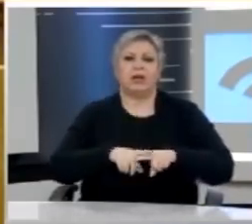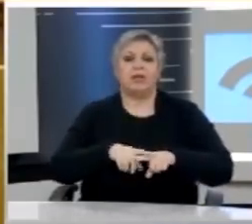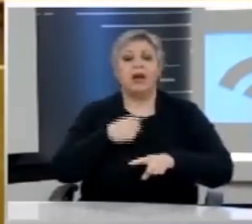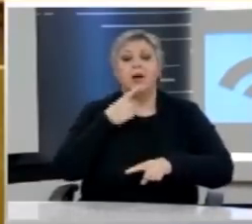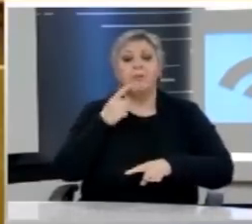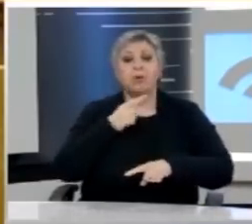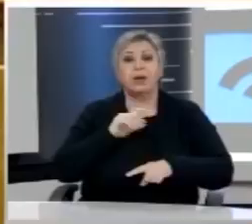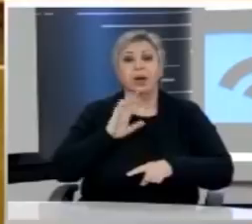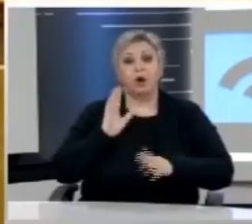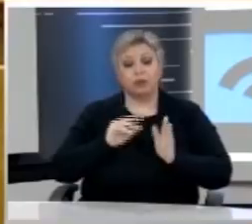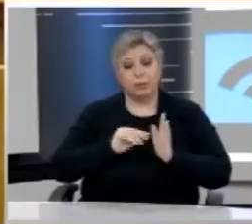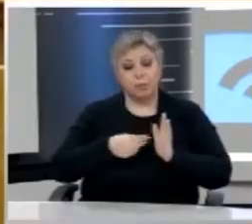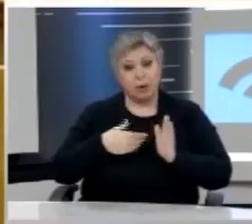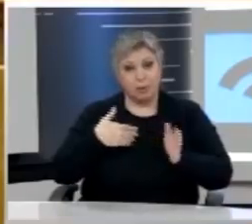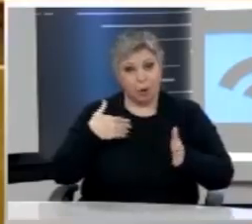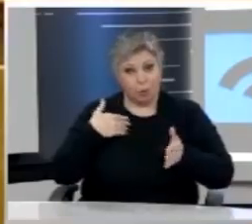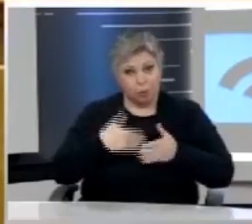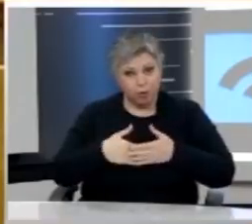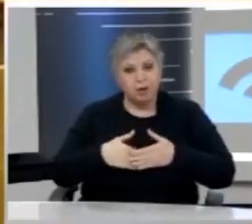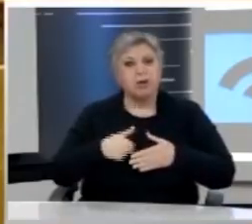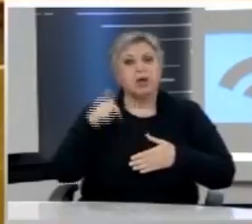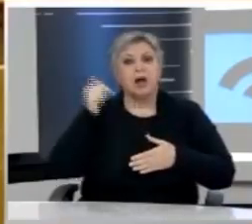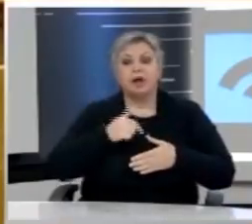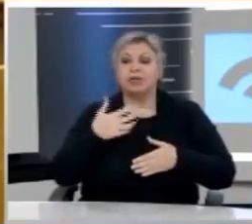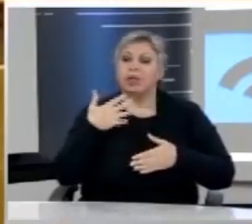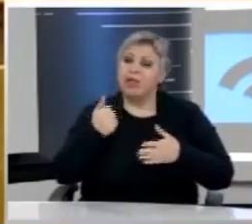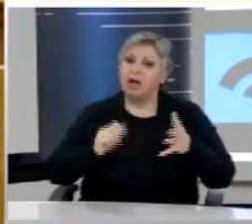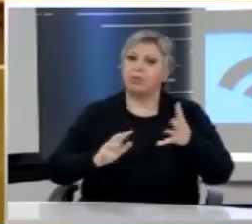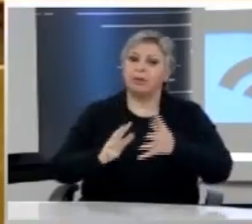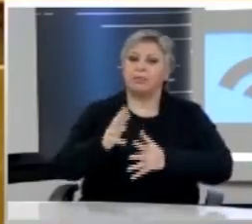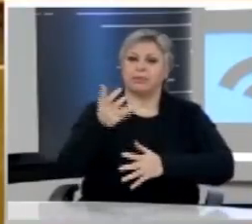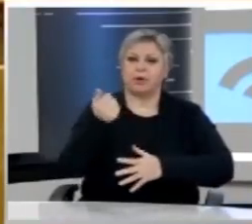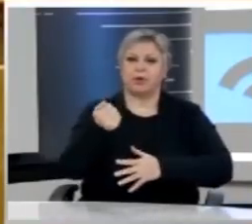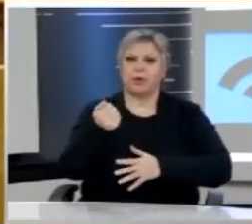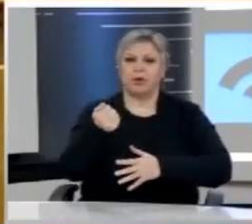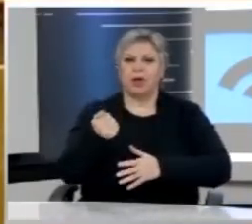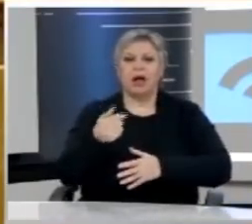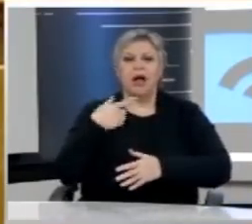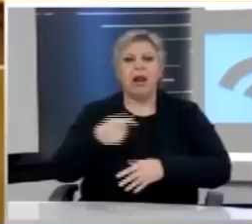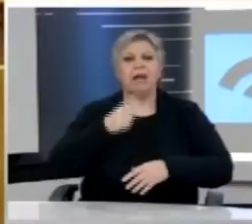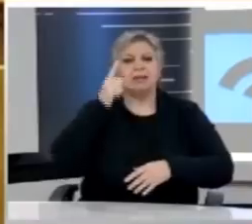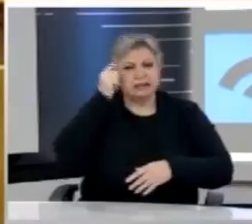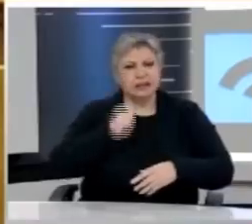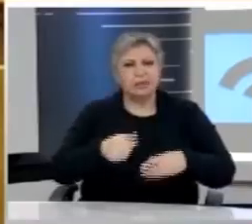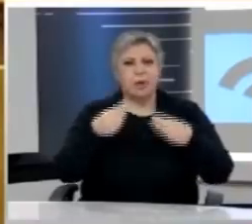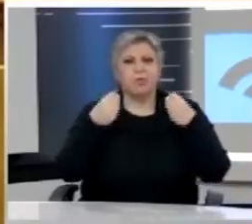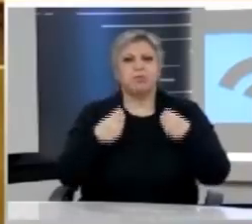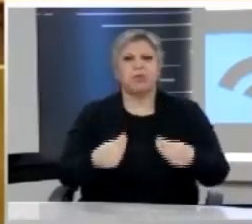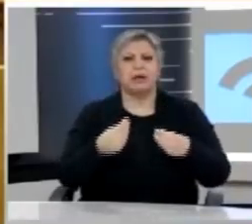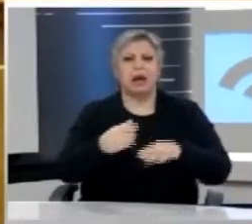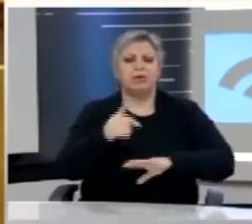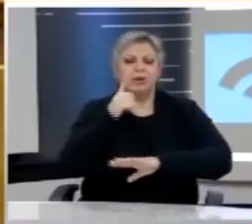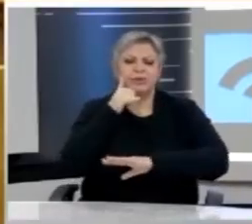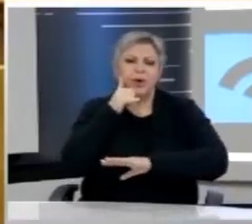μεταμνημονιακή εποχή, την ίδια ώρα που έχει δεσμευτεί να εφαρμόσει πολιτική μνημονίου